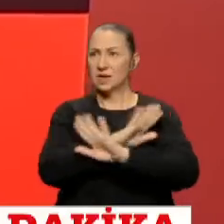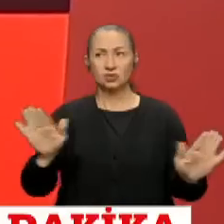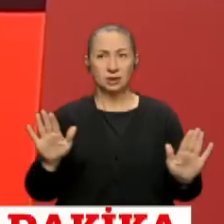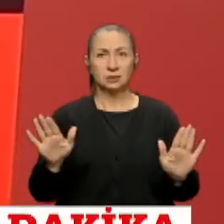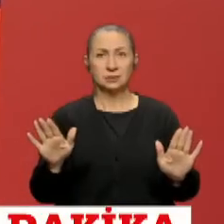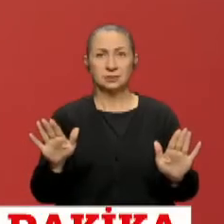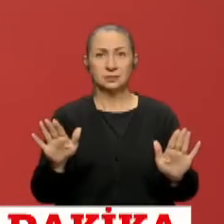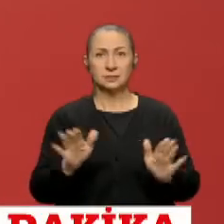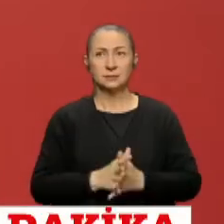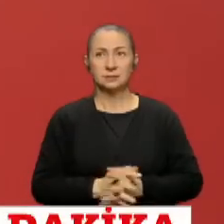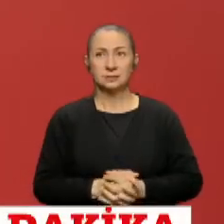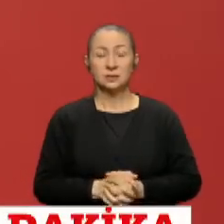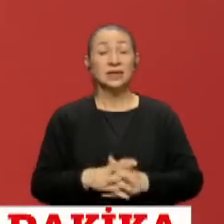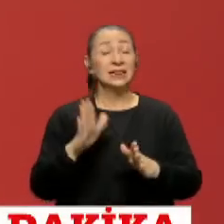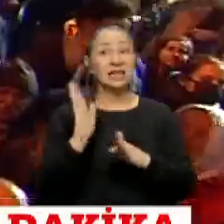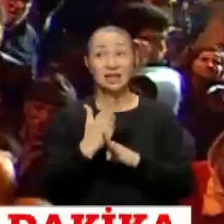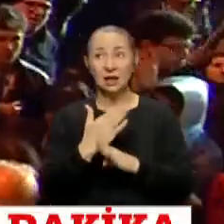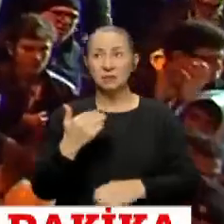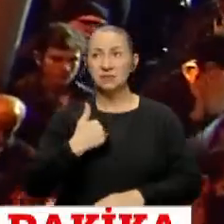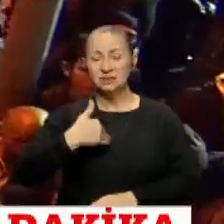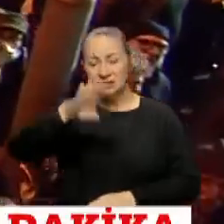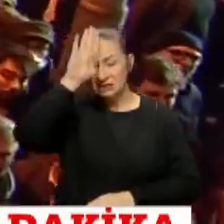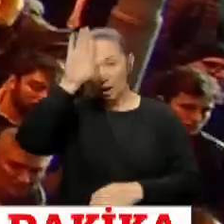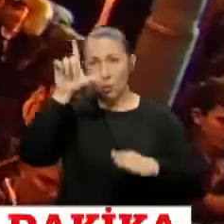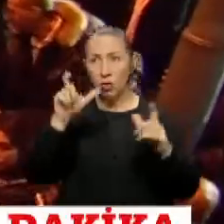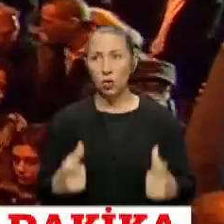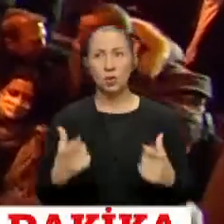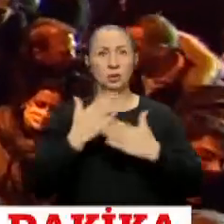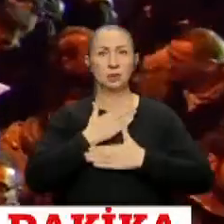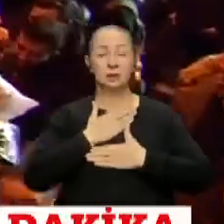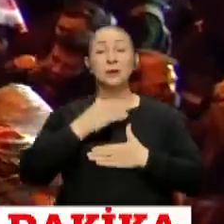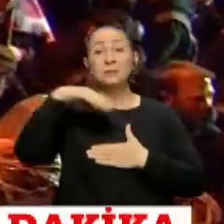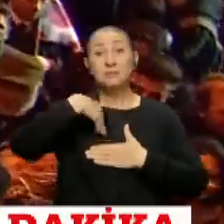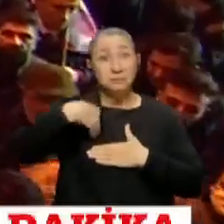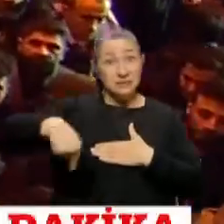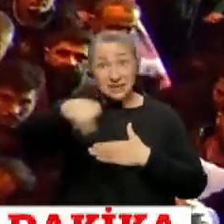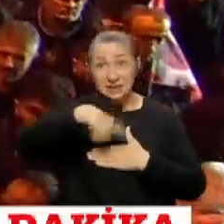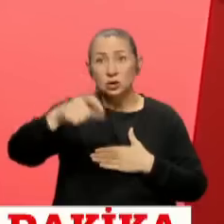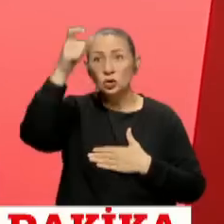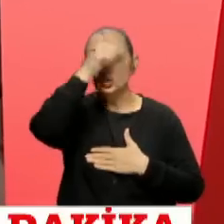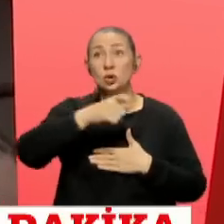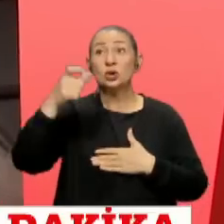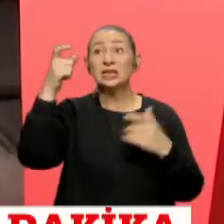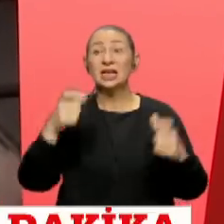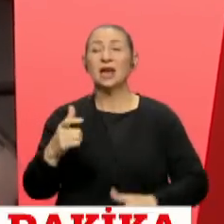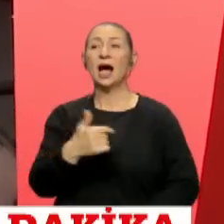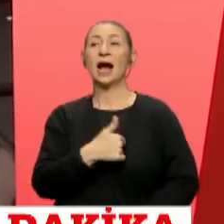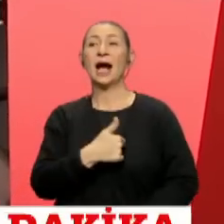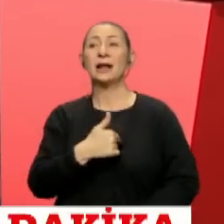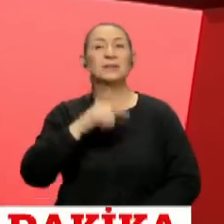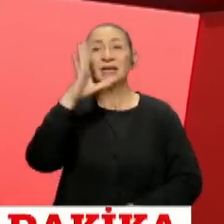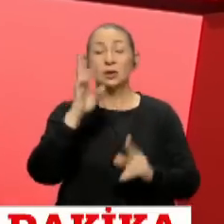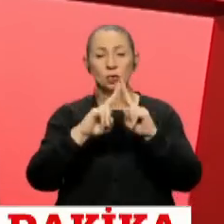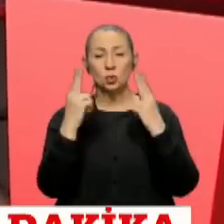göstermeyeceğiz. Çünkü biz İstanbulluyuz. Çünkü biz Türkiye'nin kalbi değil